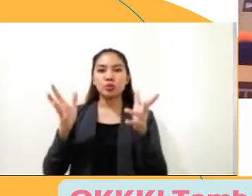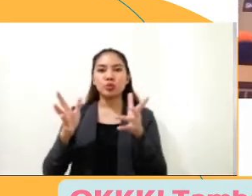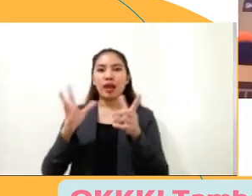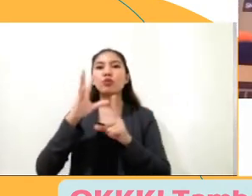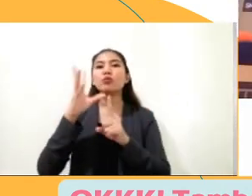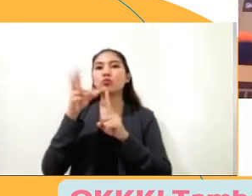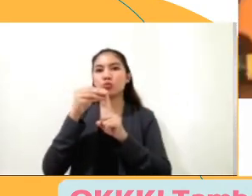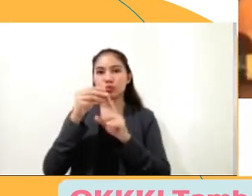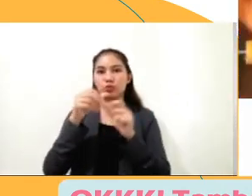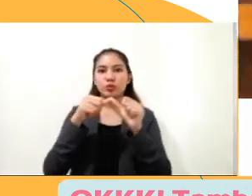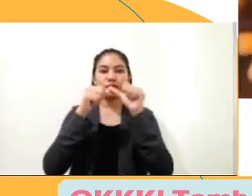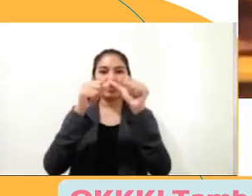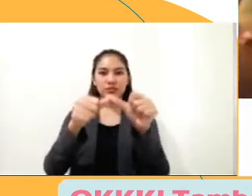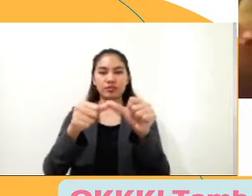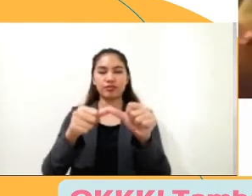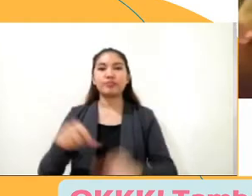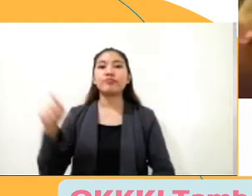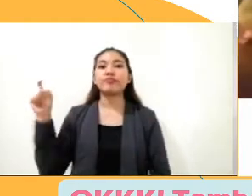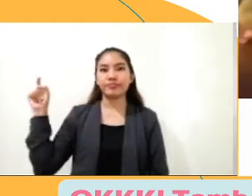Nararapat lamang Gino.